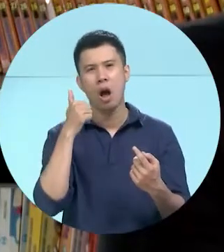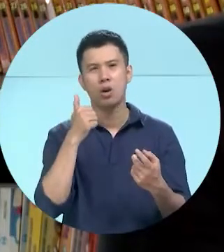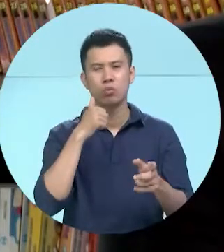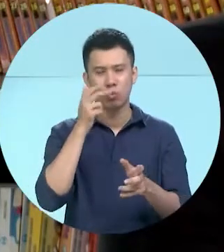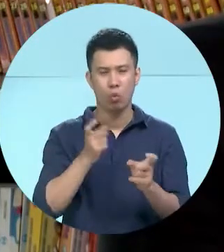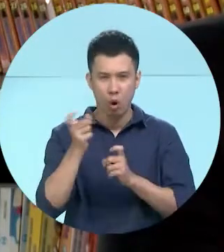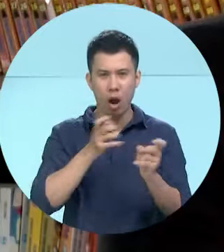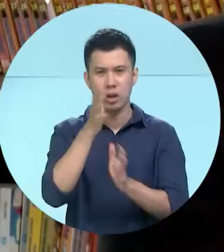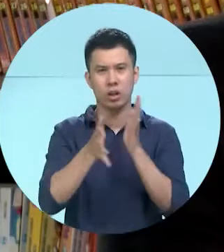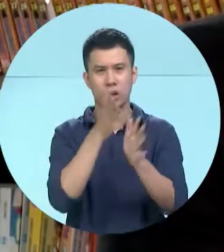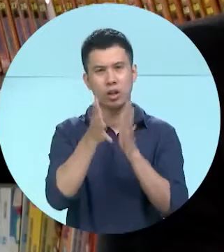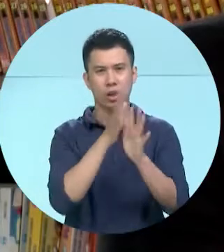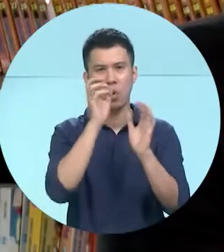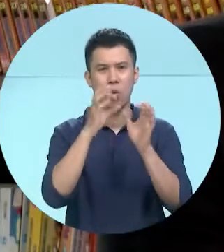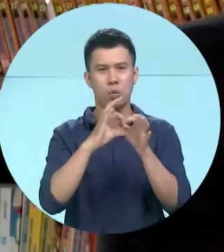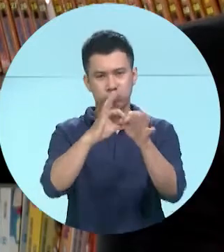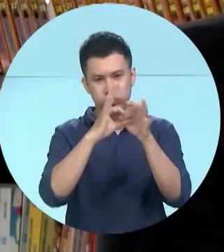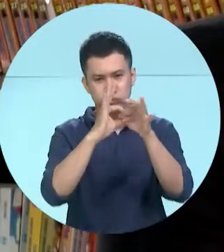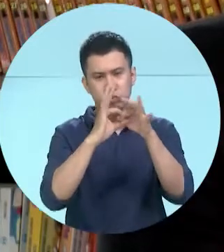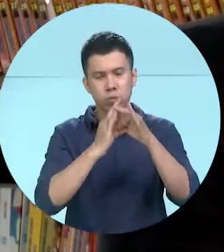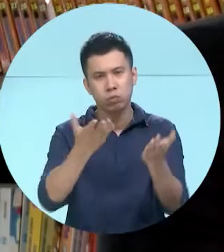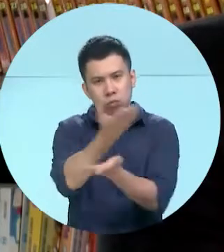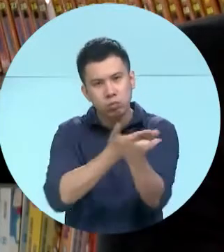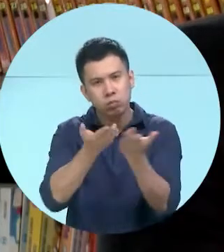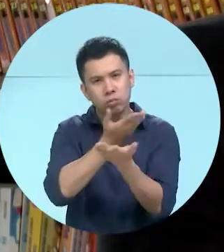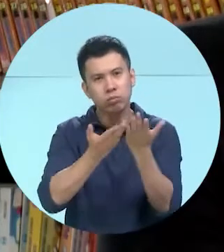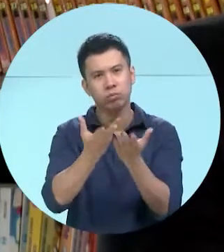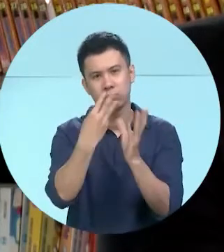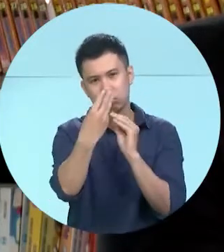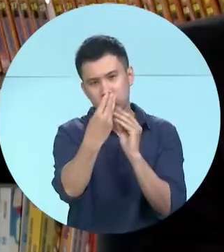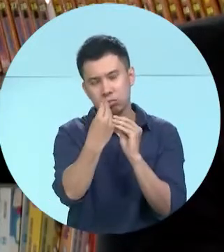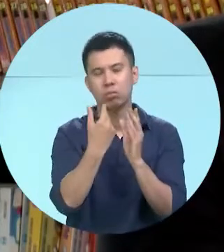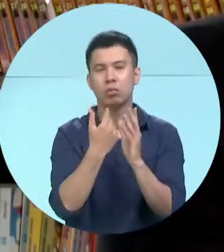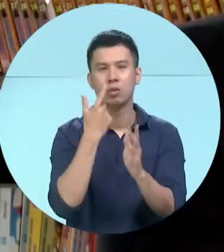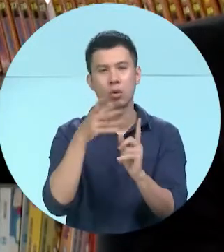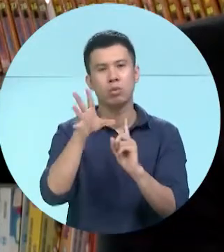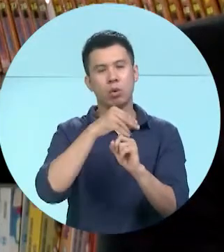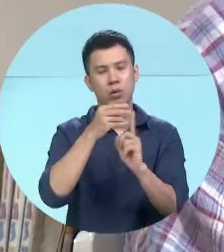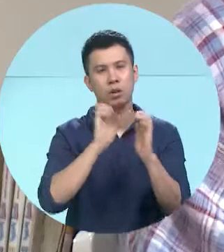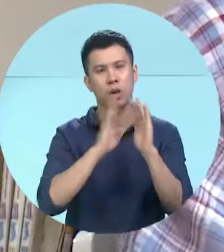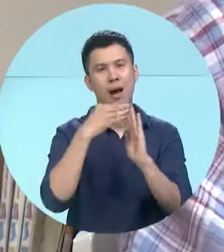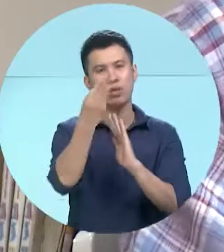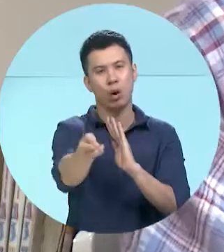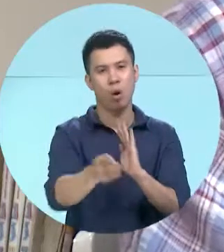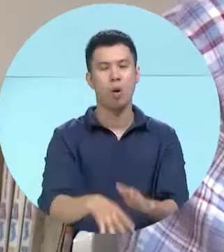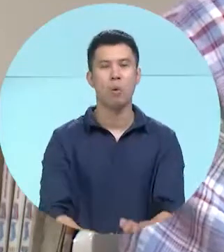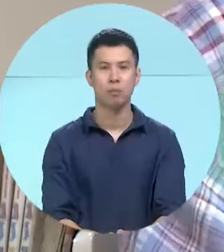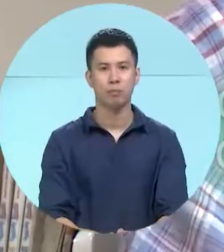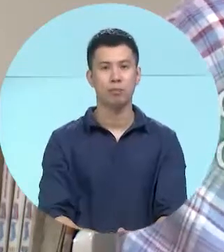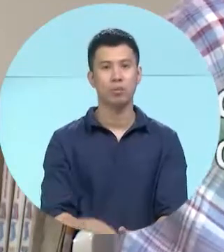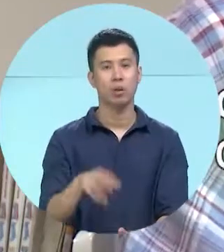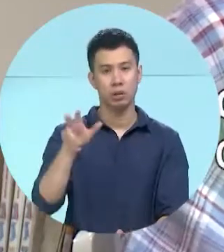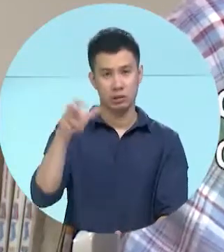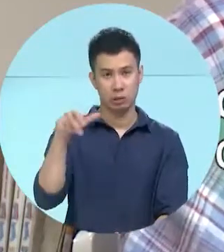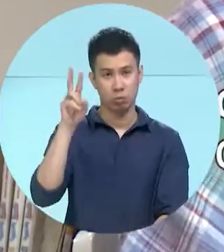là có thể sử dụng ngôn ngữ ký hiệu để bước đầu giao tiếp với Hoàng và cung cấp cho Hoàng những cái thông tin cơ bản. Cái hướng tiếp cận của Rồng Xanh đấy